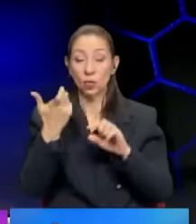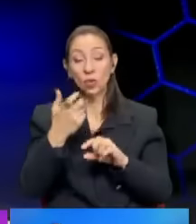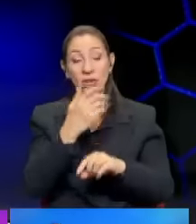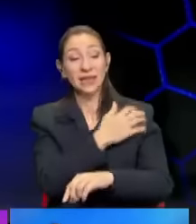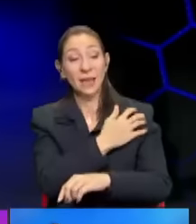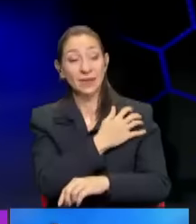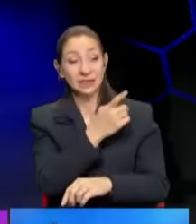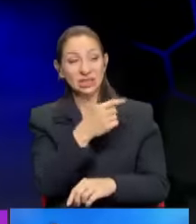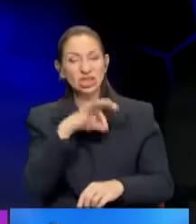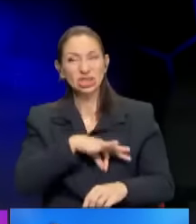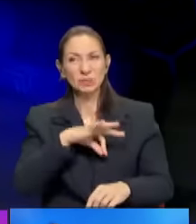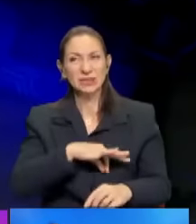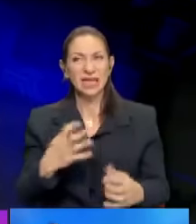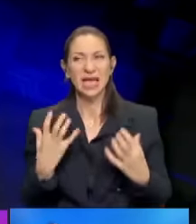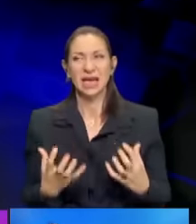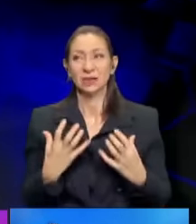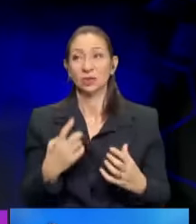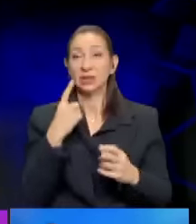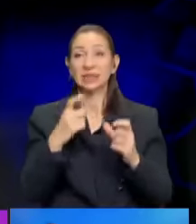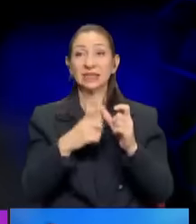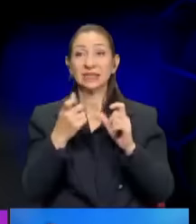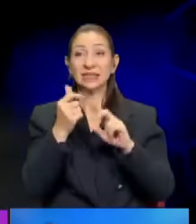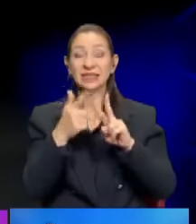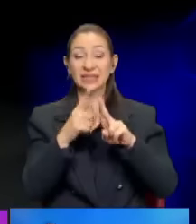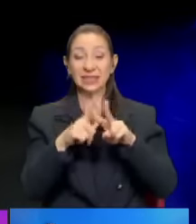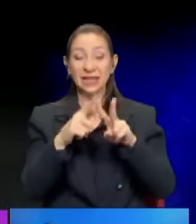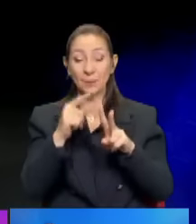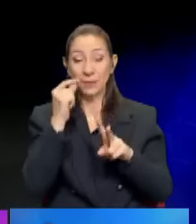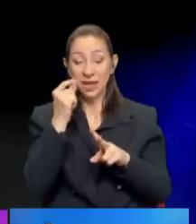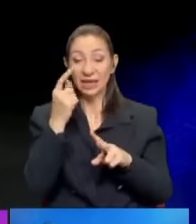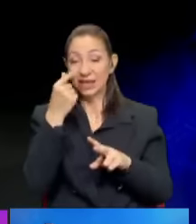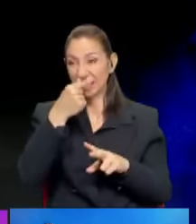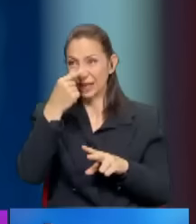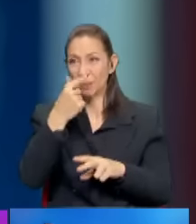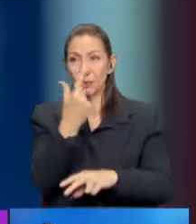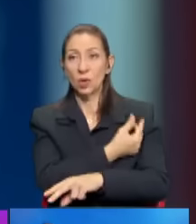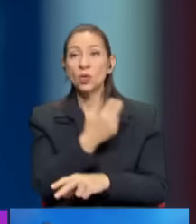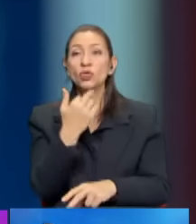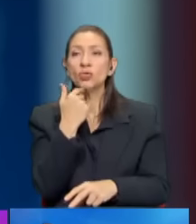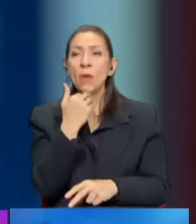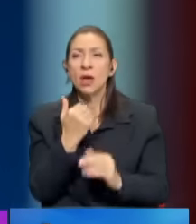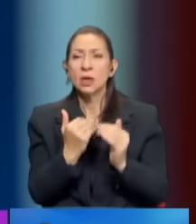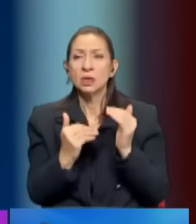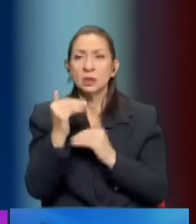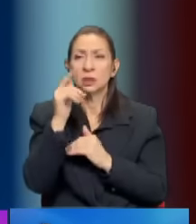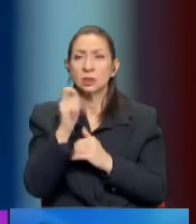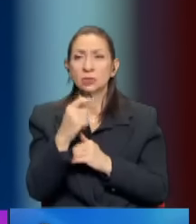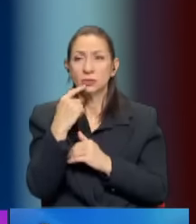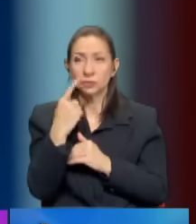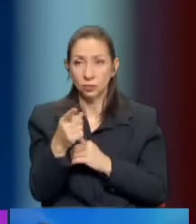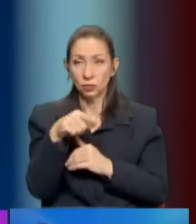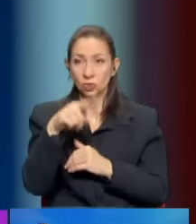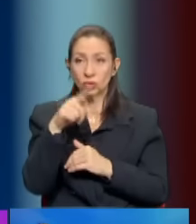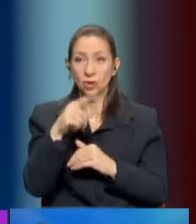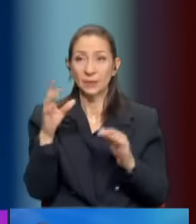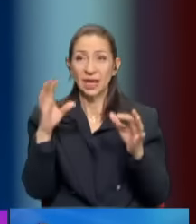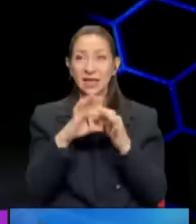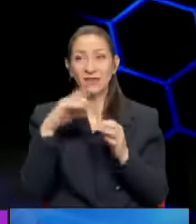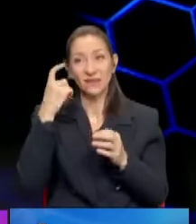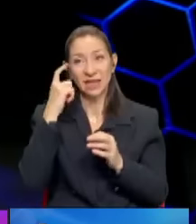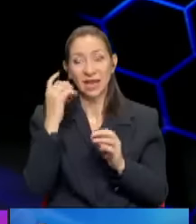gelenler içimizi yaktı diyor diyorlar Sinan Bey grip aşısı fiyatları mahsus yükseltiliyor demiş bu şekilde gündeme dair